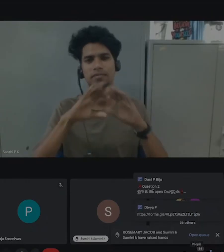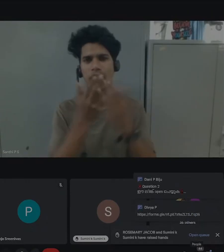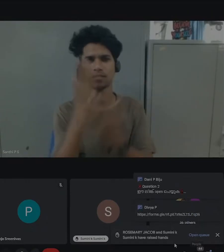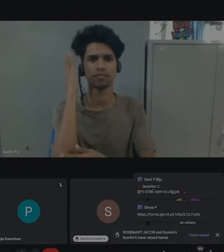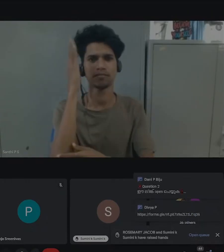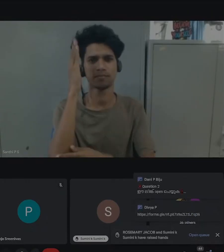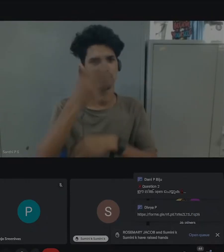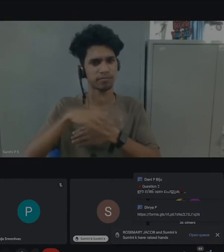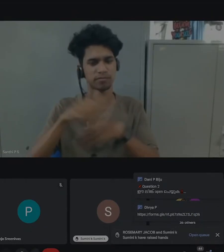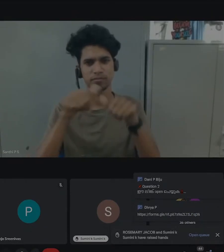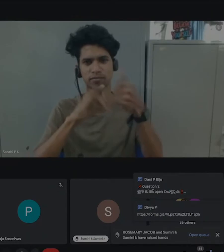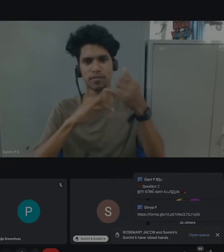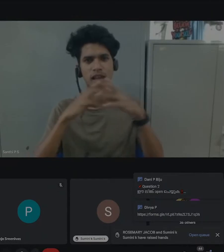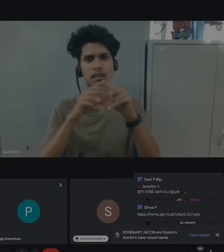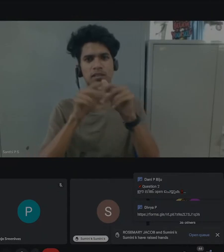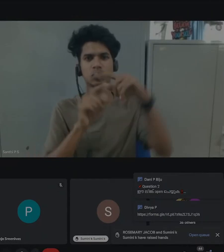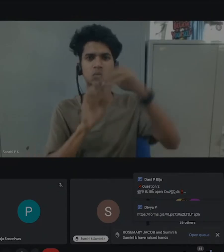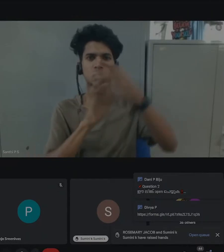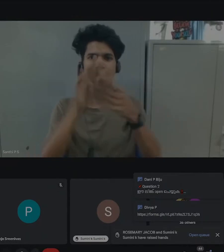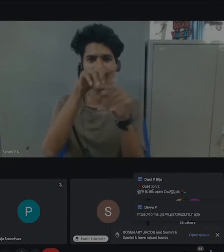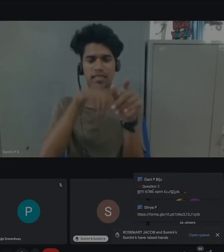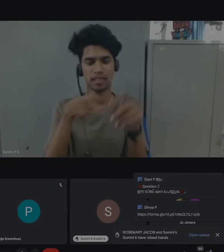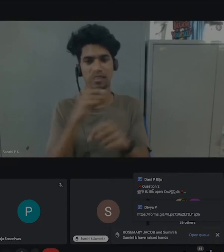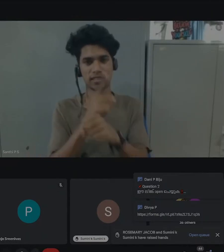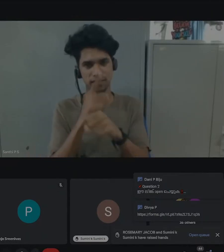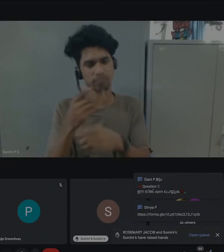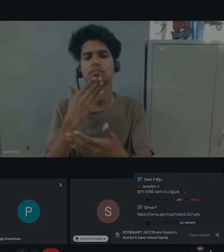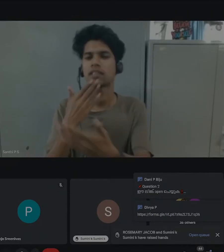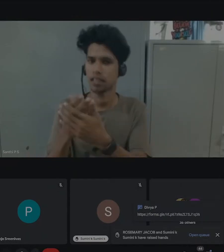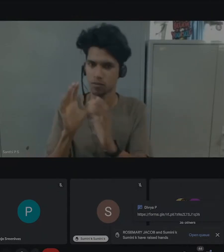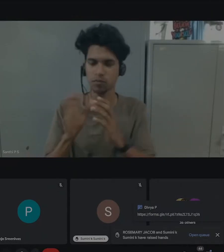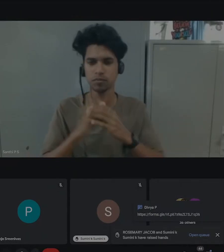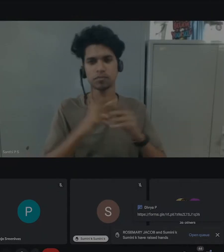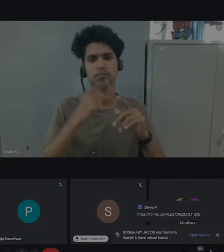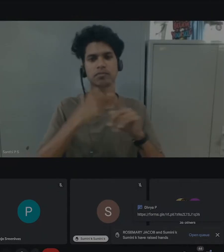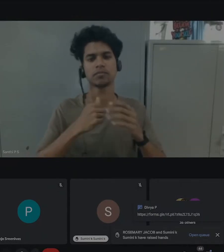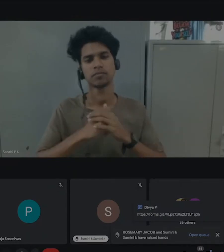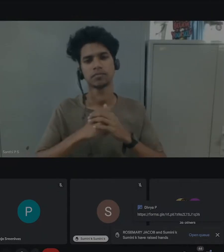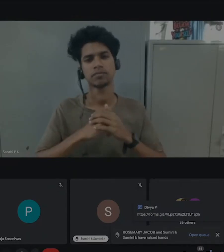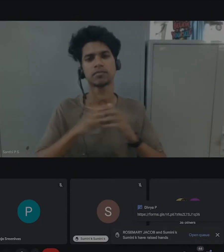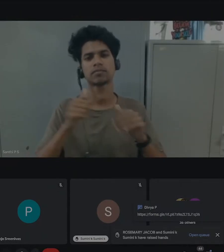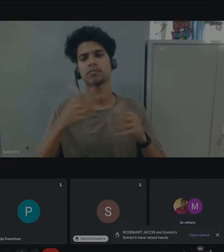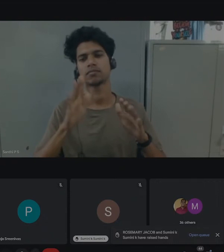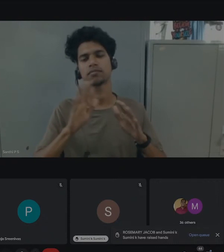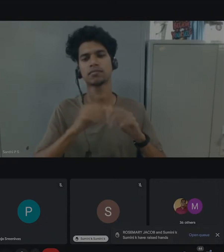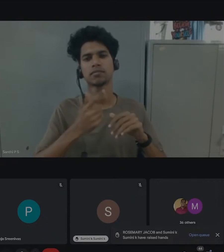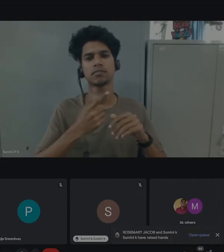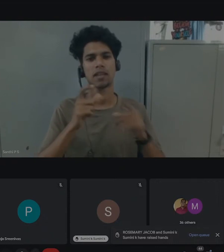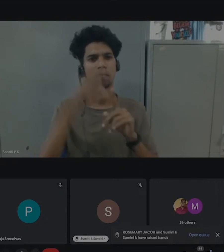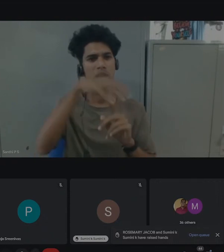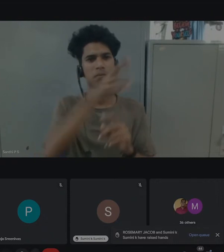ചെയ്ത മിസ് അശ്വതി മാഡത്തിനും നന്ദി അറിയിക്കുന്നു. താങ്ക് യു അശ്വതി മാഡം. അതോടൊപ്പം നമുക്ക് അതാത്